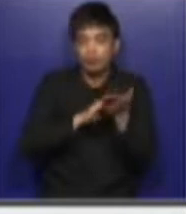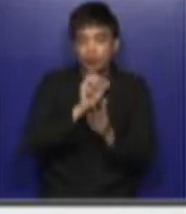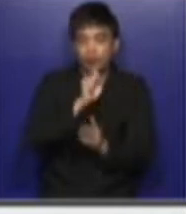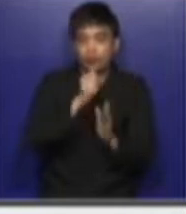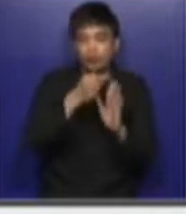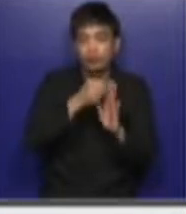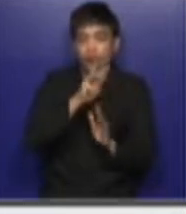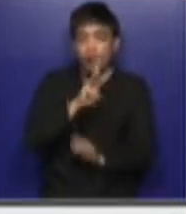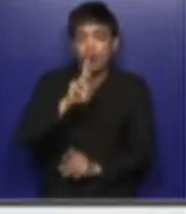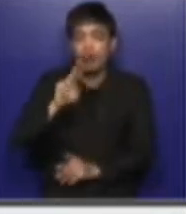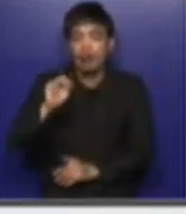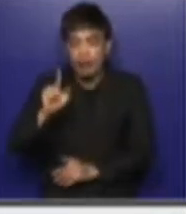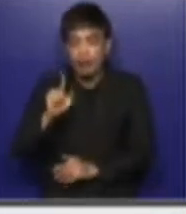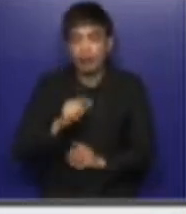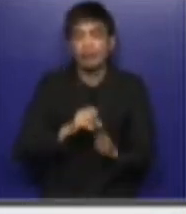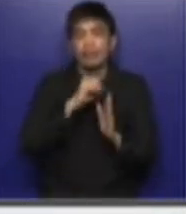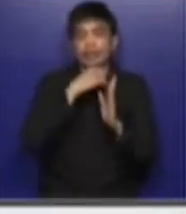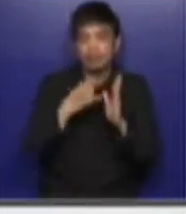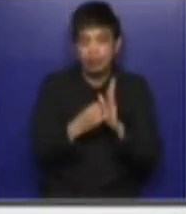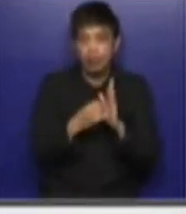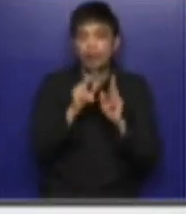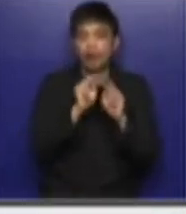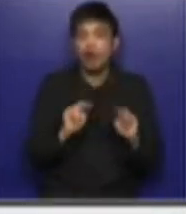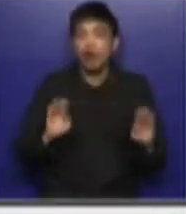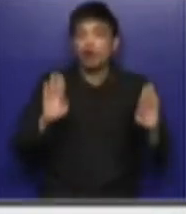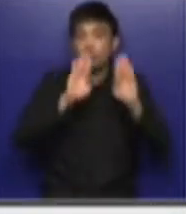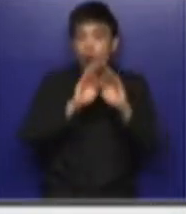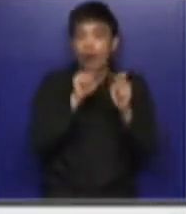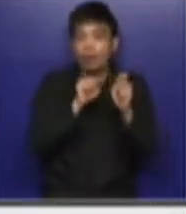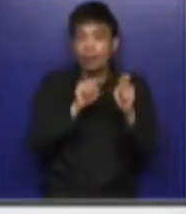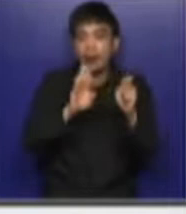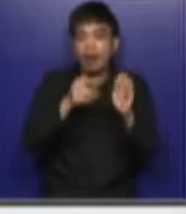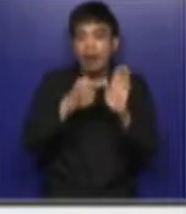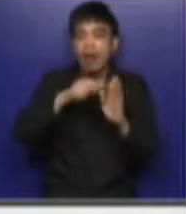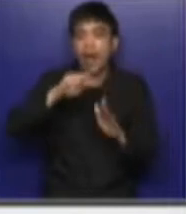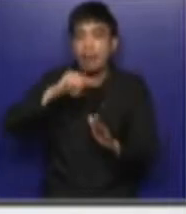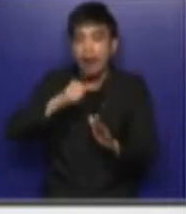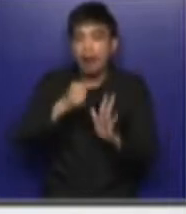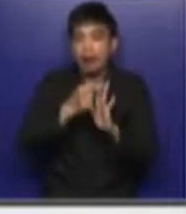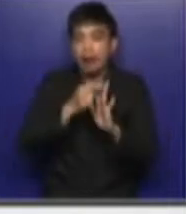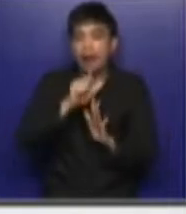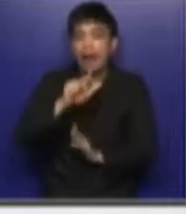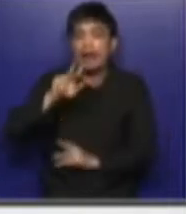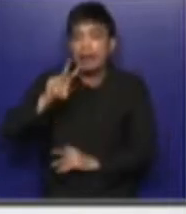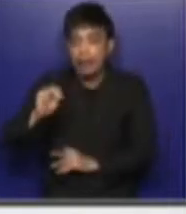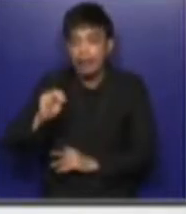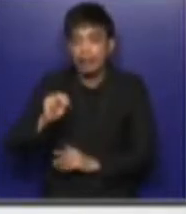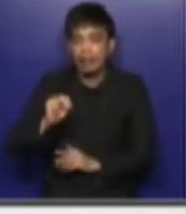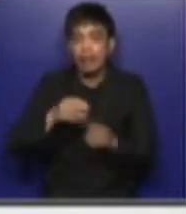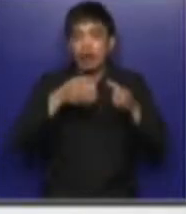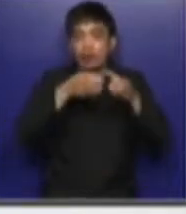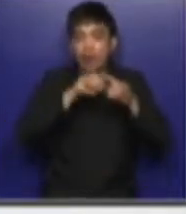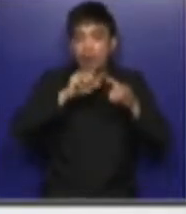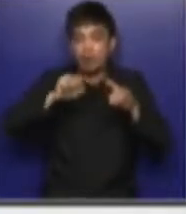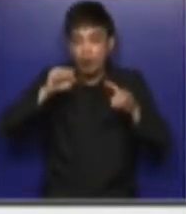ครปฐมอำเภอบางเลนดอนตูมพุทธมณฑลพรรคก้าวไกลค่ะท่านประธานคะทุนทางวัฒนธรรมเป็นทุน